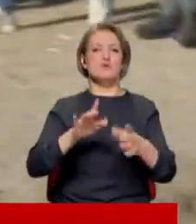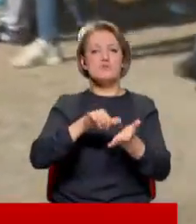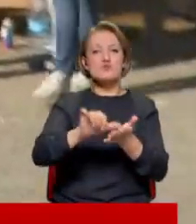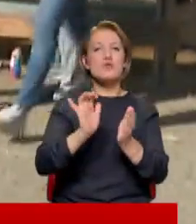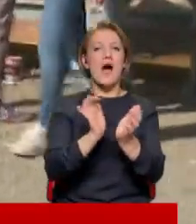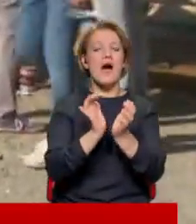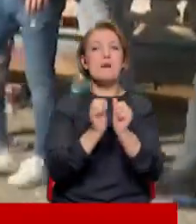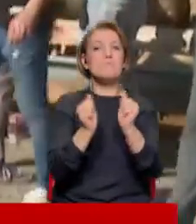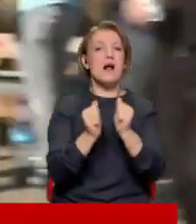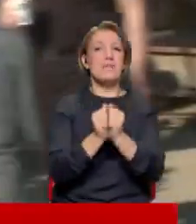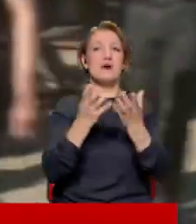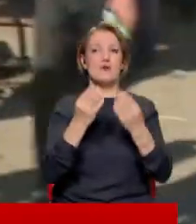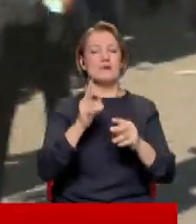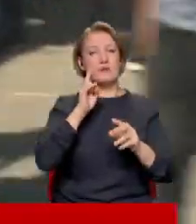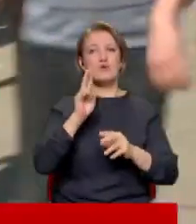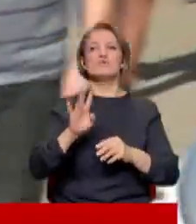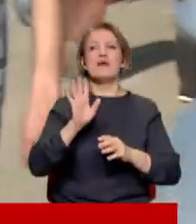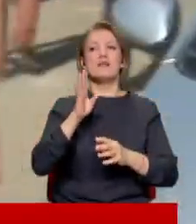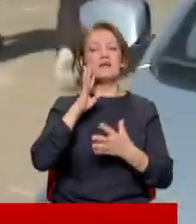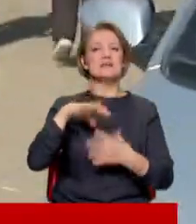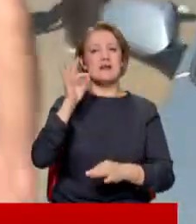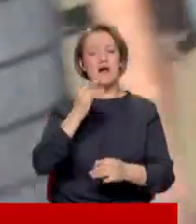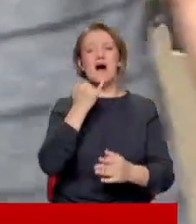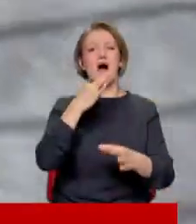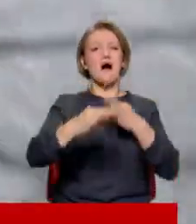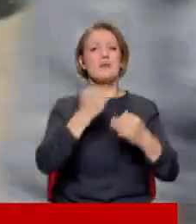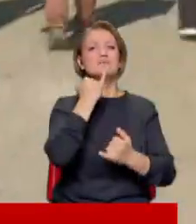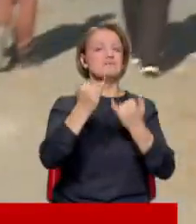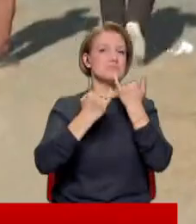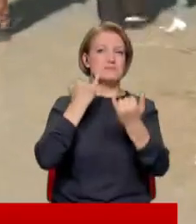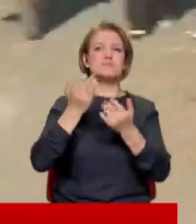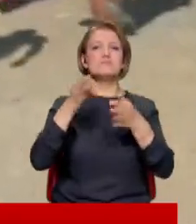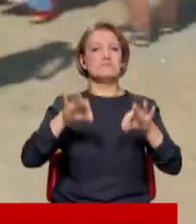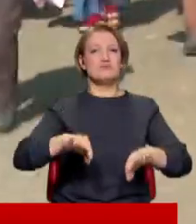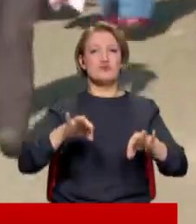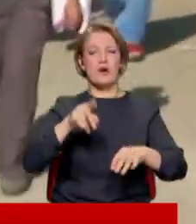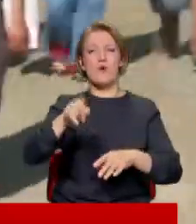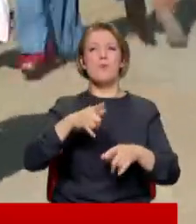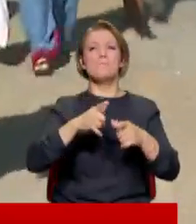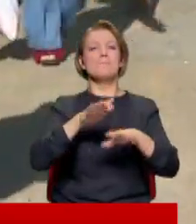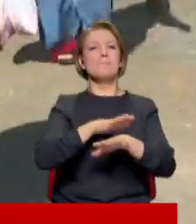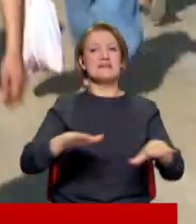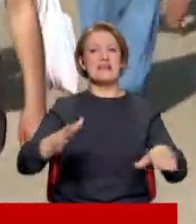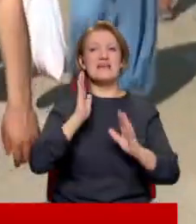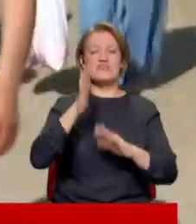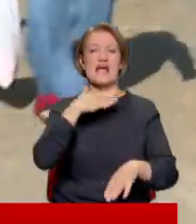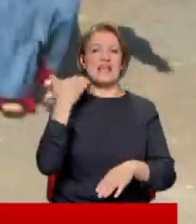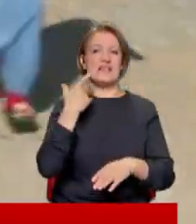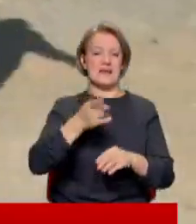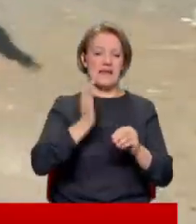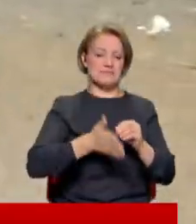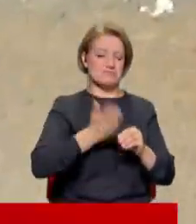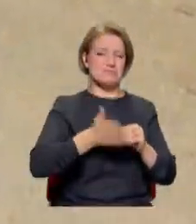aile bir arada, görünmeyen insanlar görülecek, akrabalar görülecek. İşte burada da o sofralara gidecek etler, bir